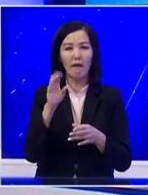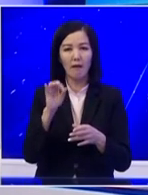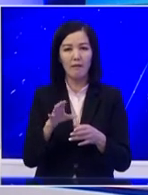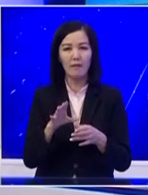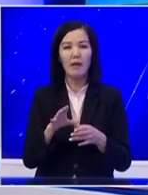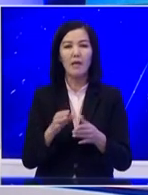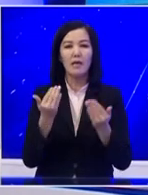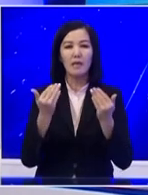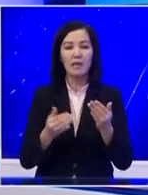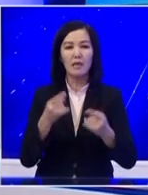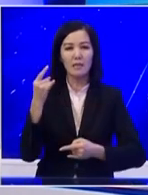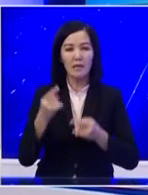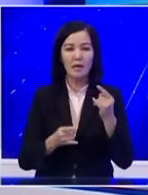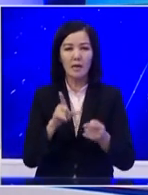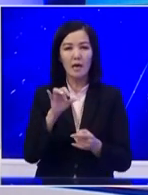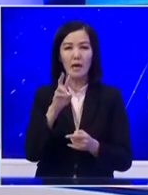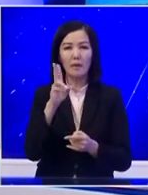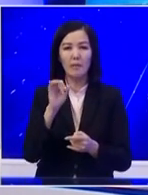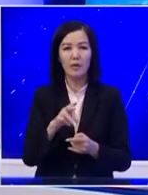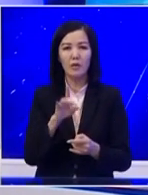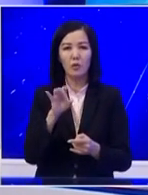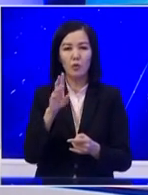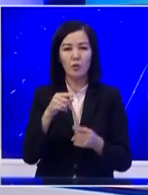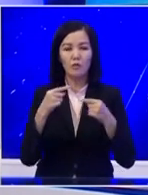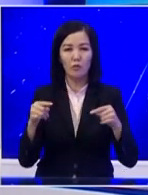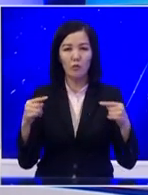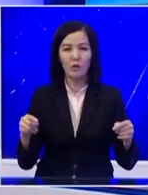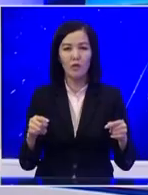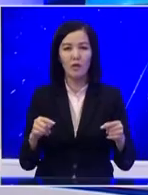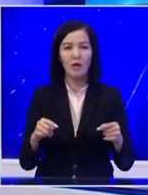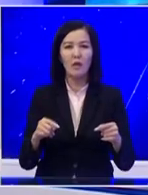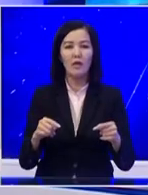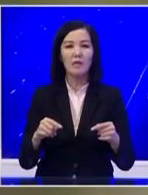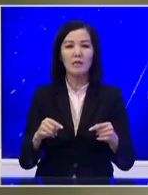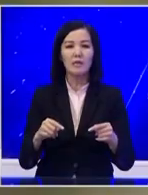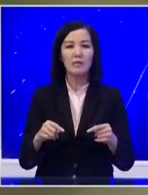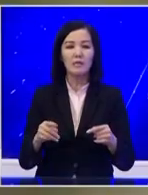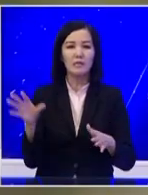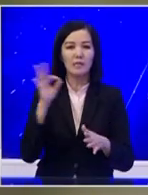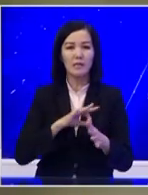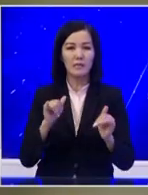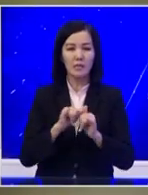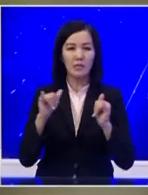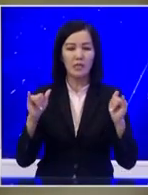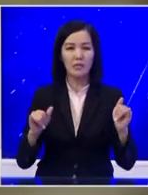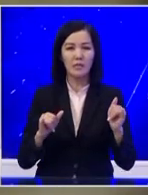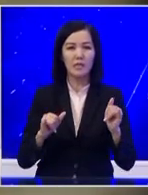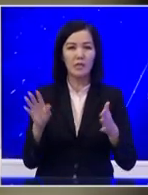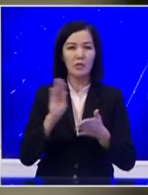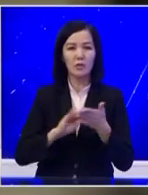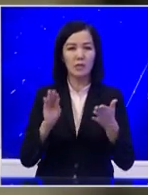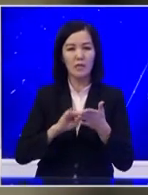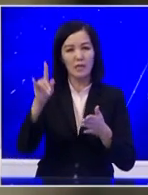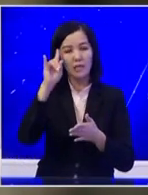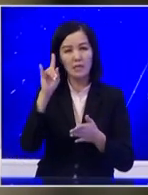аналитических программ канала «Хабар» Александр Трухачев и многие другие. В том числе за значительный вклад в развитие журналистики